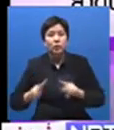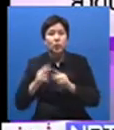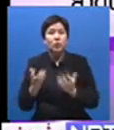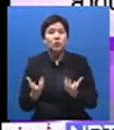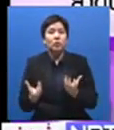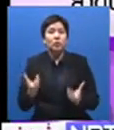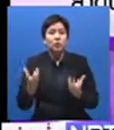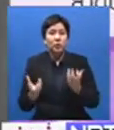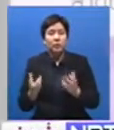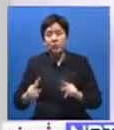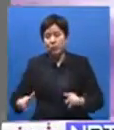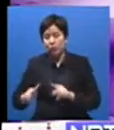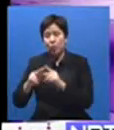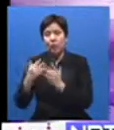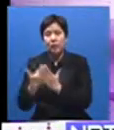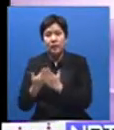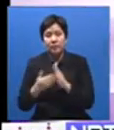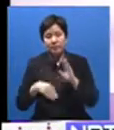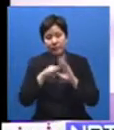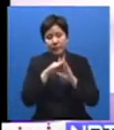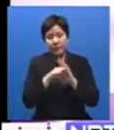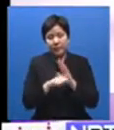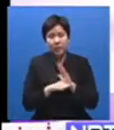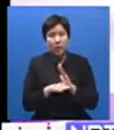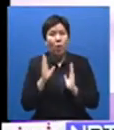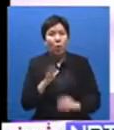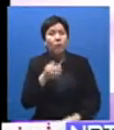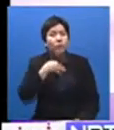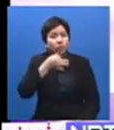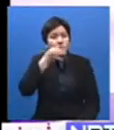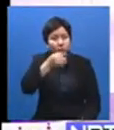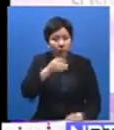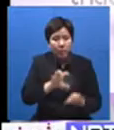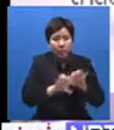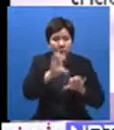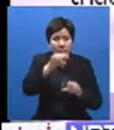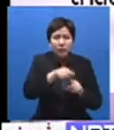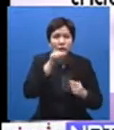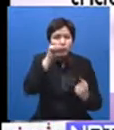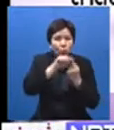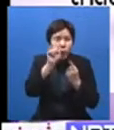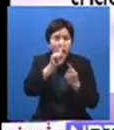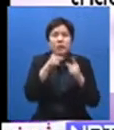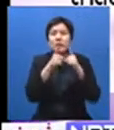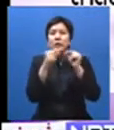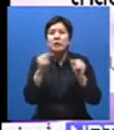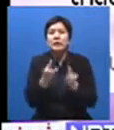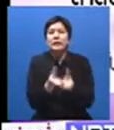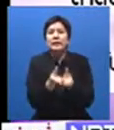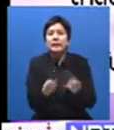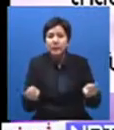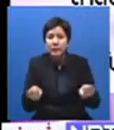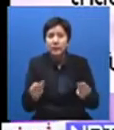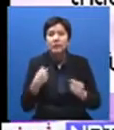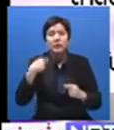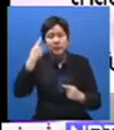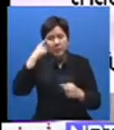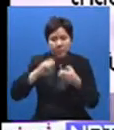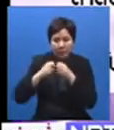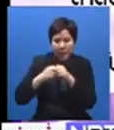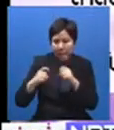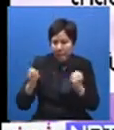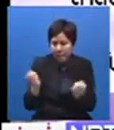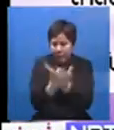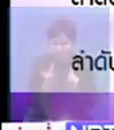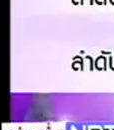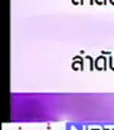งการคลังตามลำดับโดยผู้ที่เข้ามาร้องเรียนในกระทรวงมหาดไทยส่วนใหญ่จะเป็นเรื่องที่ดินเช่นการพิพาทกรรมสิทธิ์หรือ